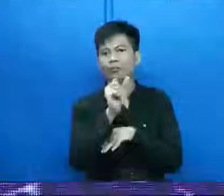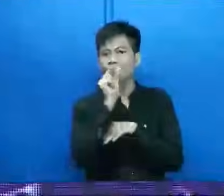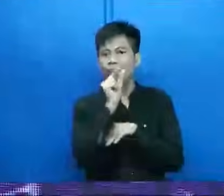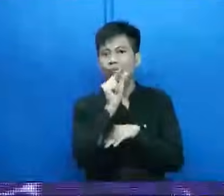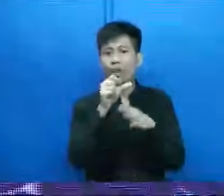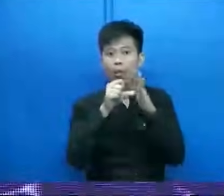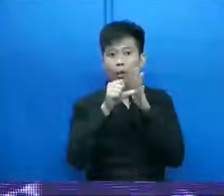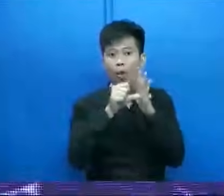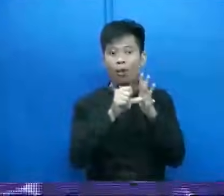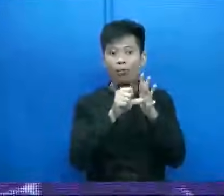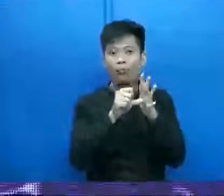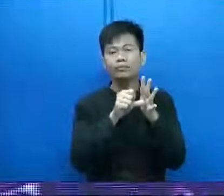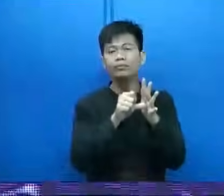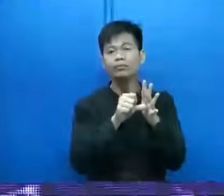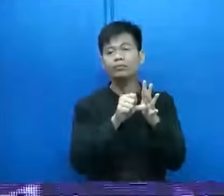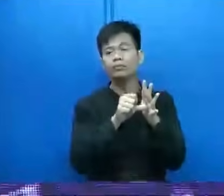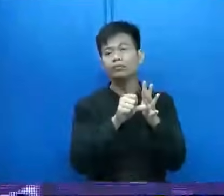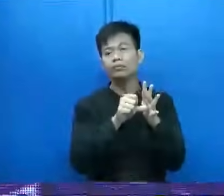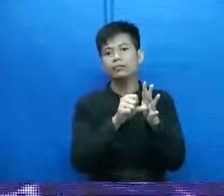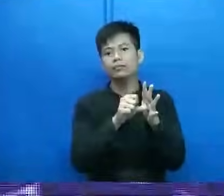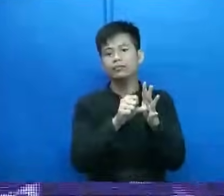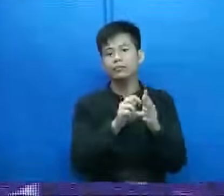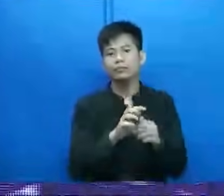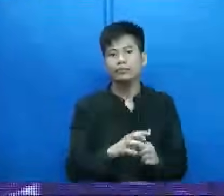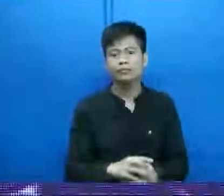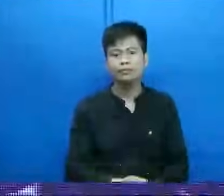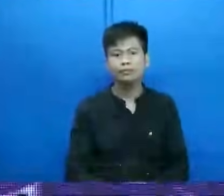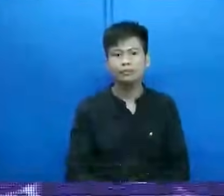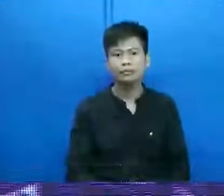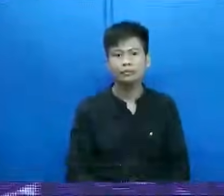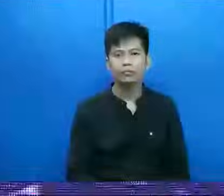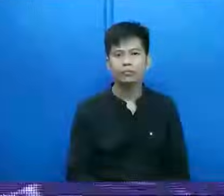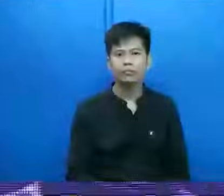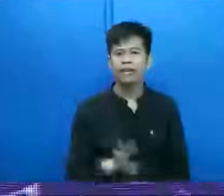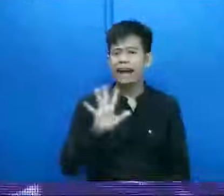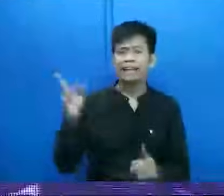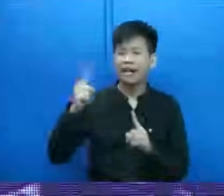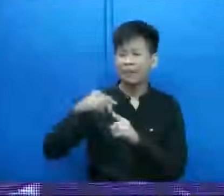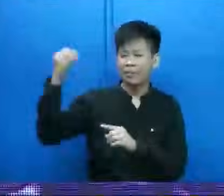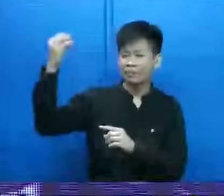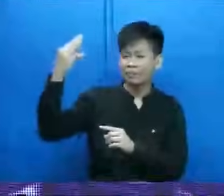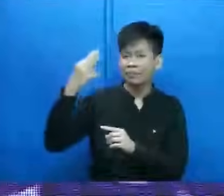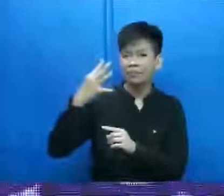Tolong jangan sampai kita tidak mendapatkan ampunan Allah di Ramadan ini.